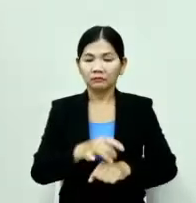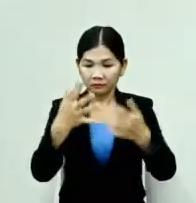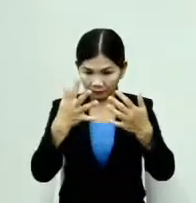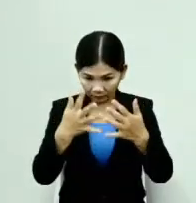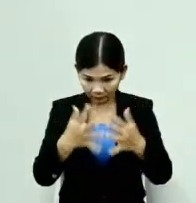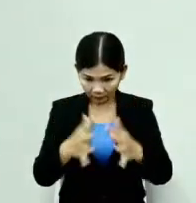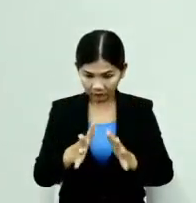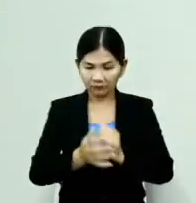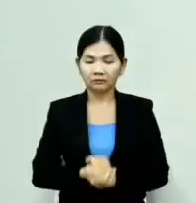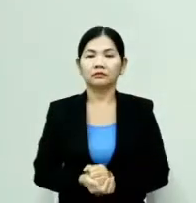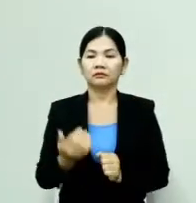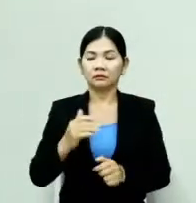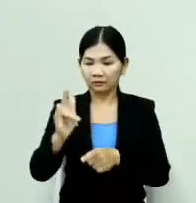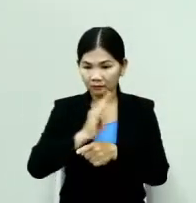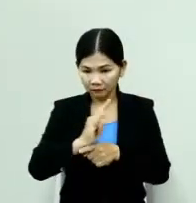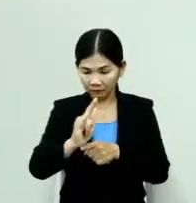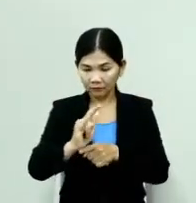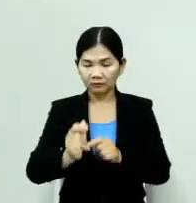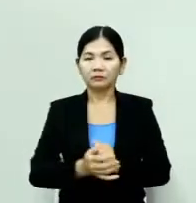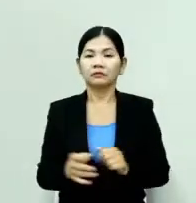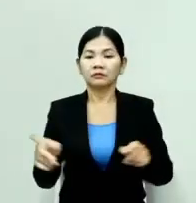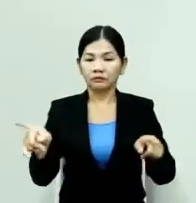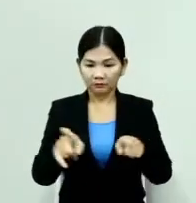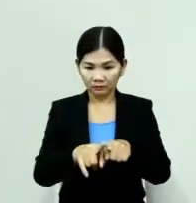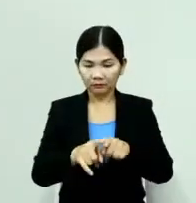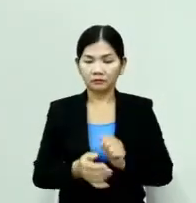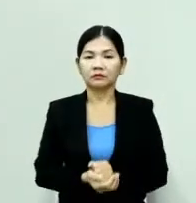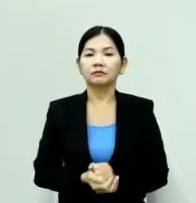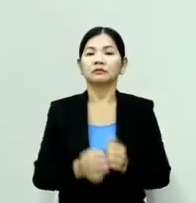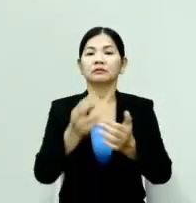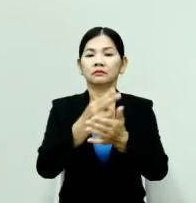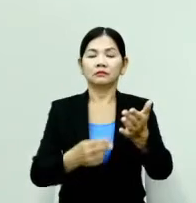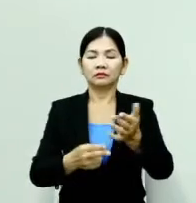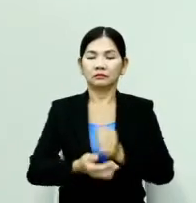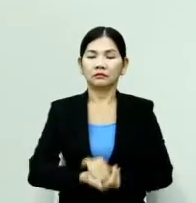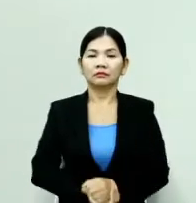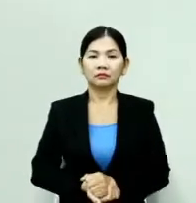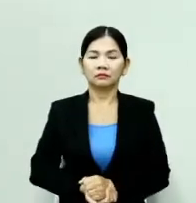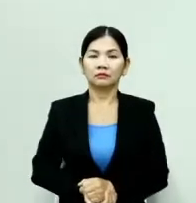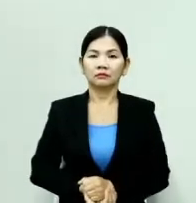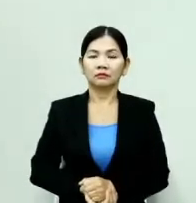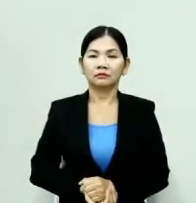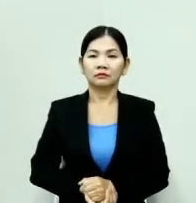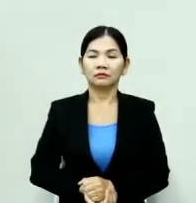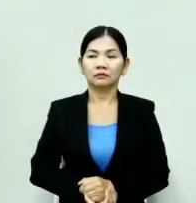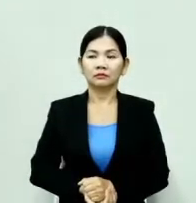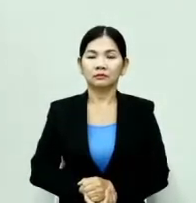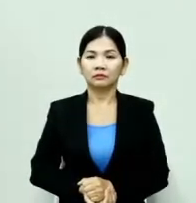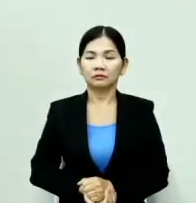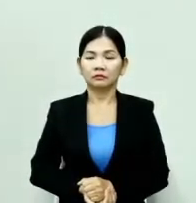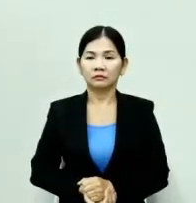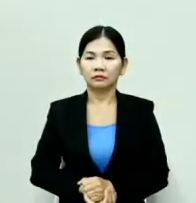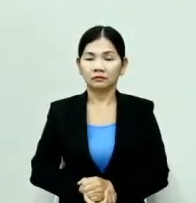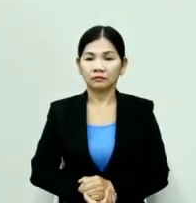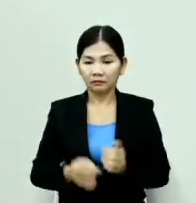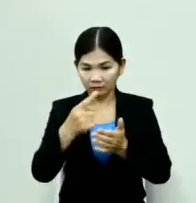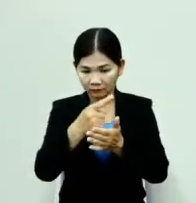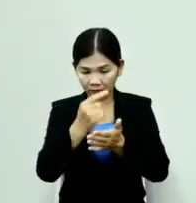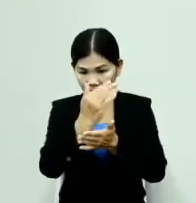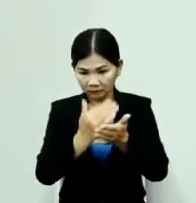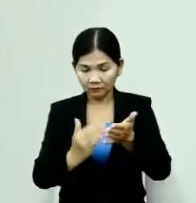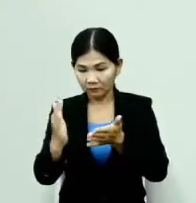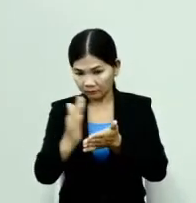គ្រូចាធ្វើប្រមាណវិធីដូចនេះគេហៅថាអ្វីគាត់ណាចាពេលដែលអ្នកគ្រូបង្កត់ចំនួនរួចហើយ